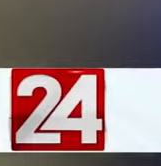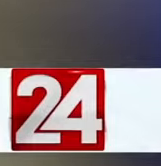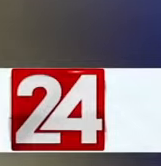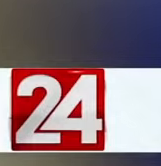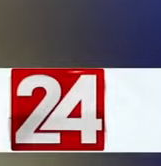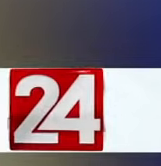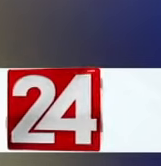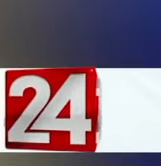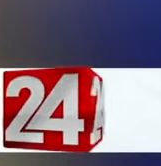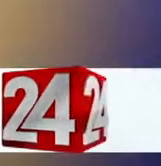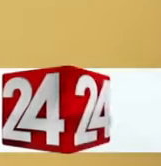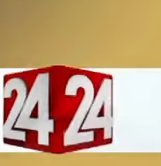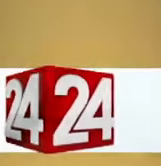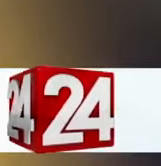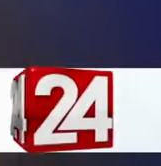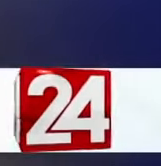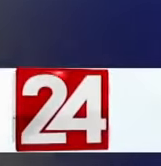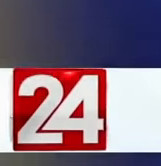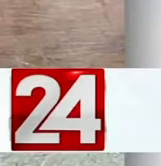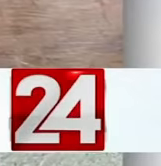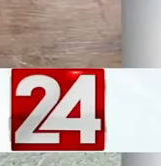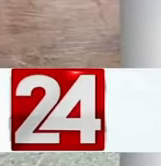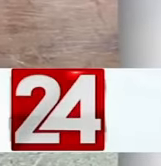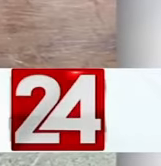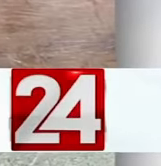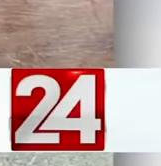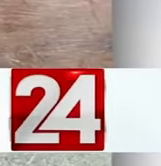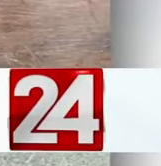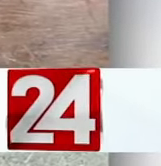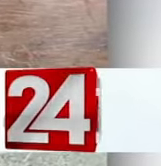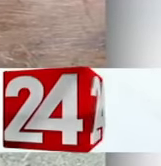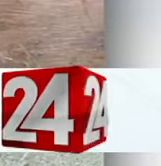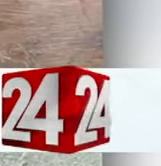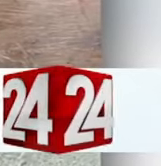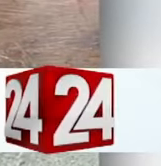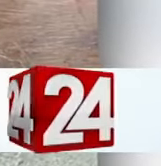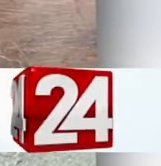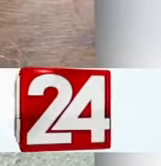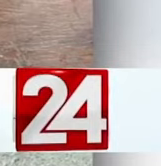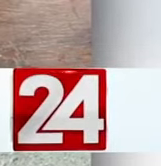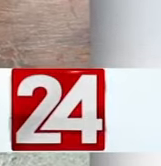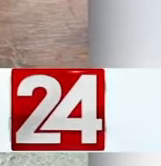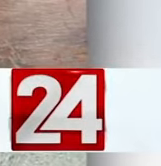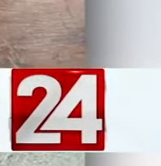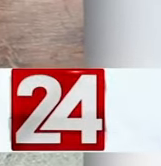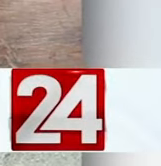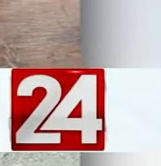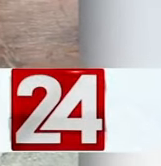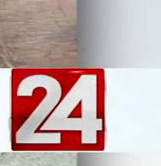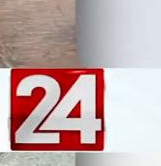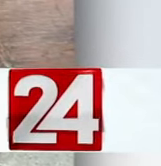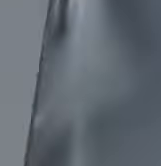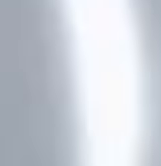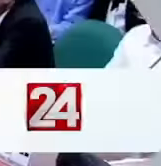na nasabak sa kanyang bahay. Dalawa niyang anak, kakasuhan din.